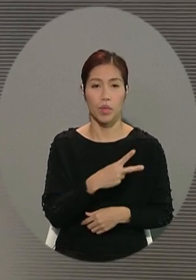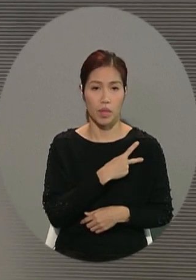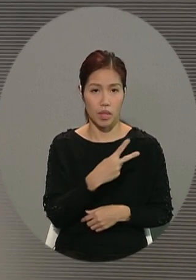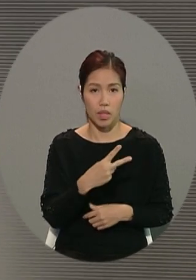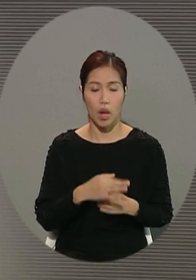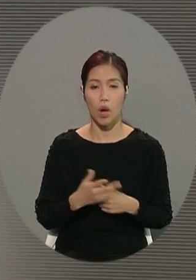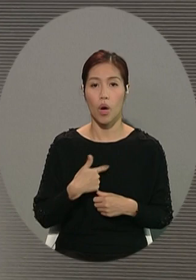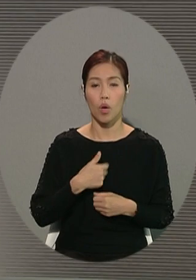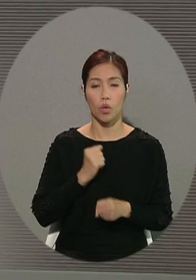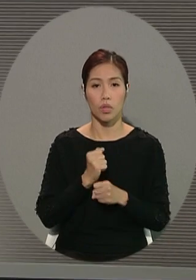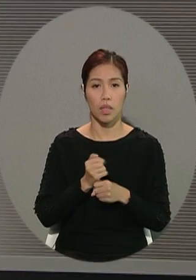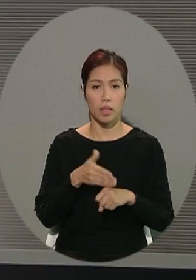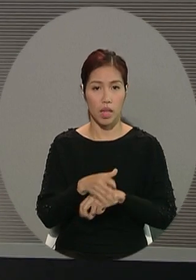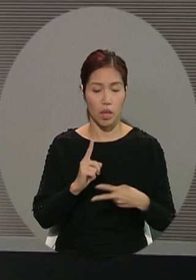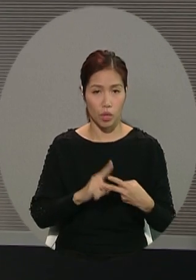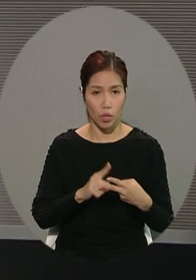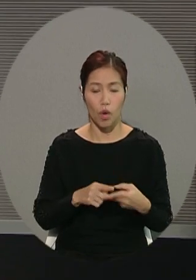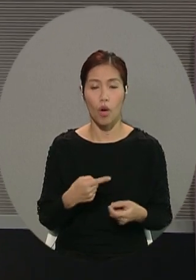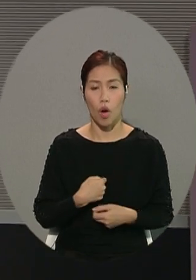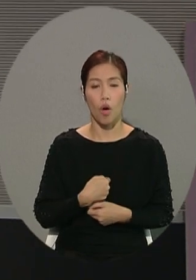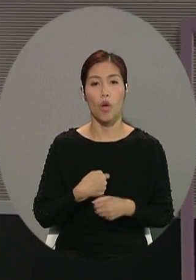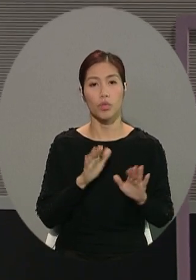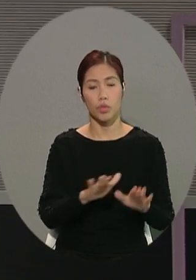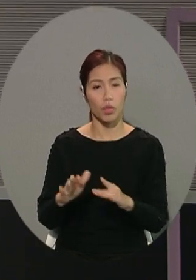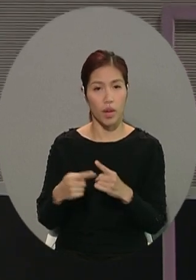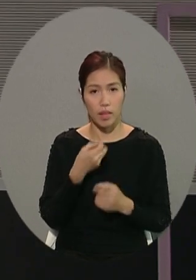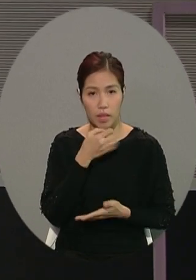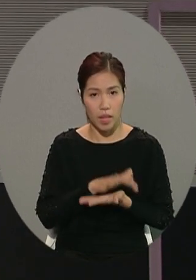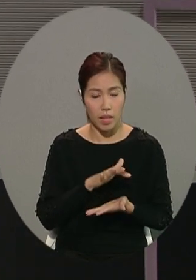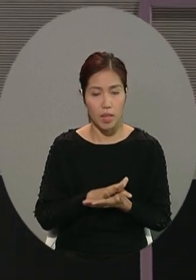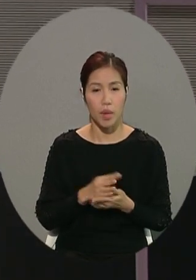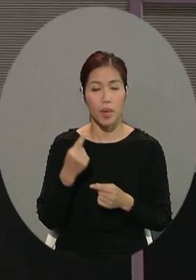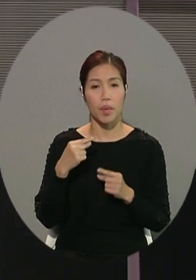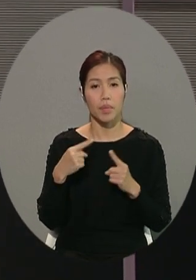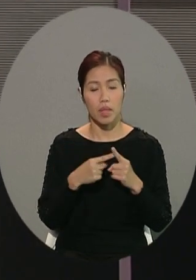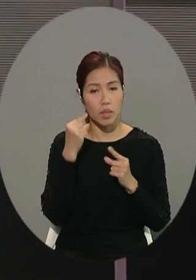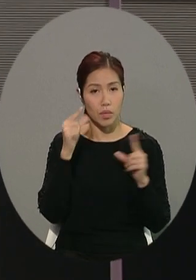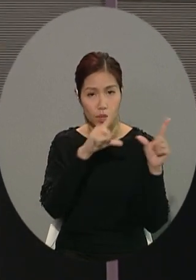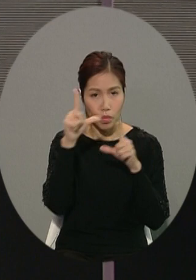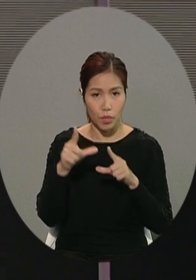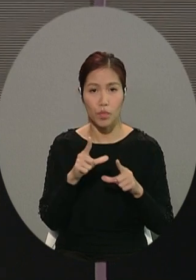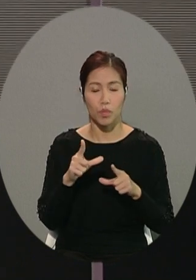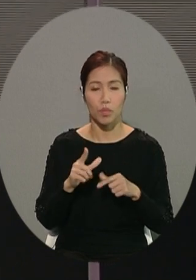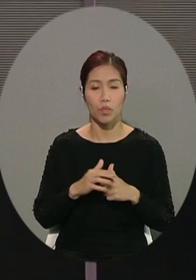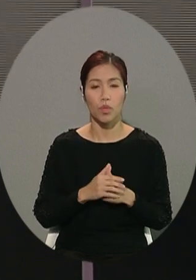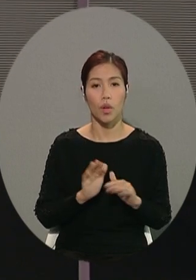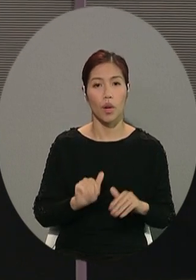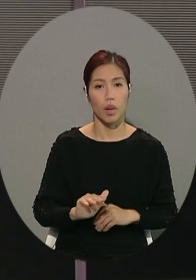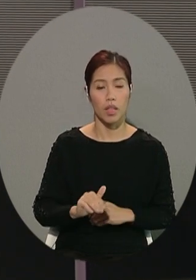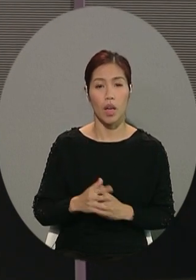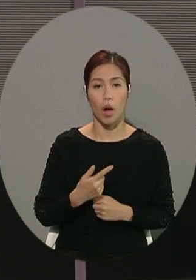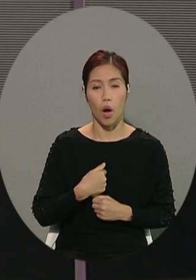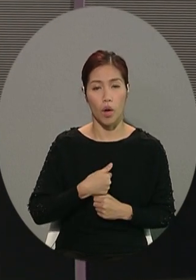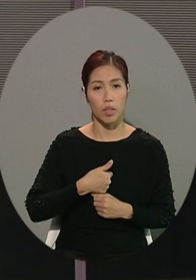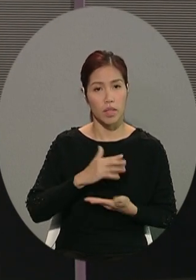是社工，我有社区和助人的经验，能够做好民生工作。我有清晰的政治理念和具体